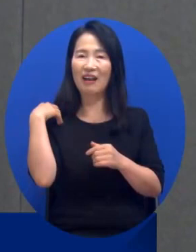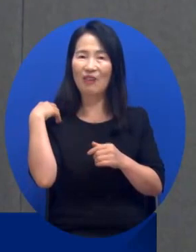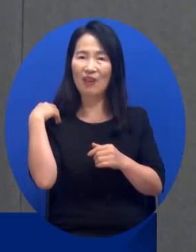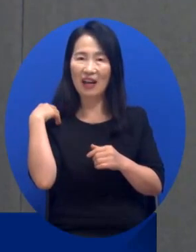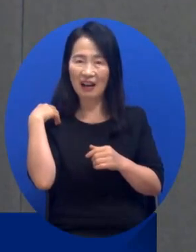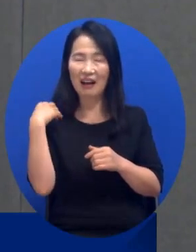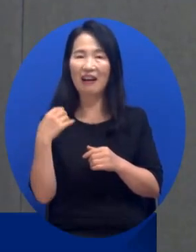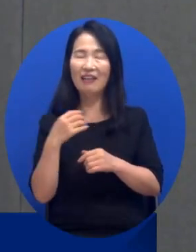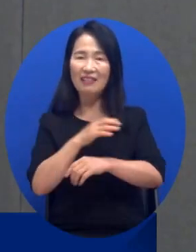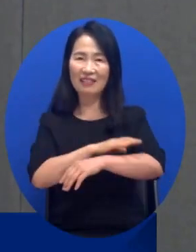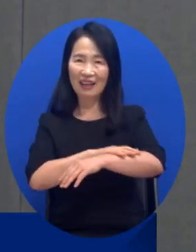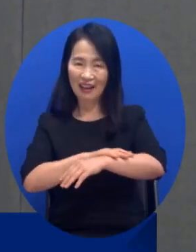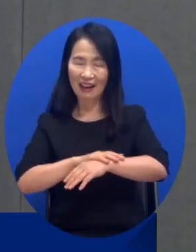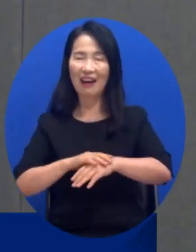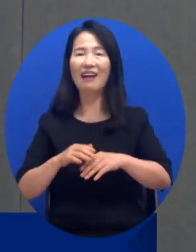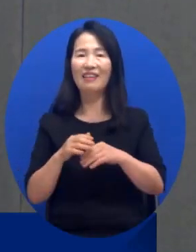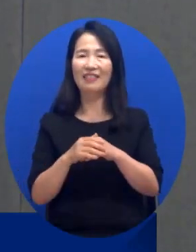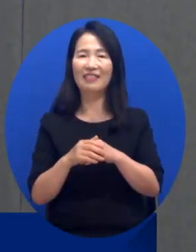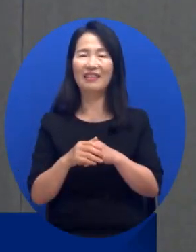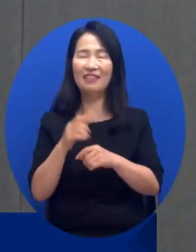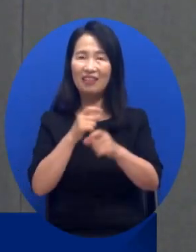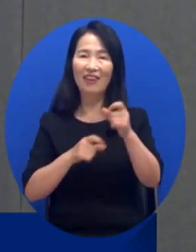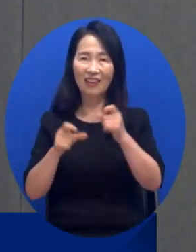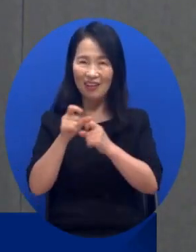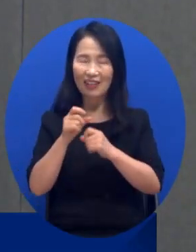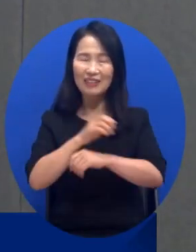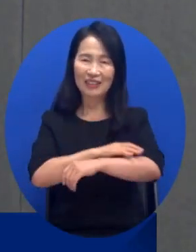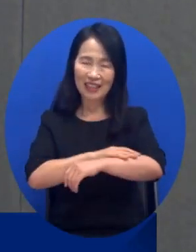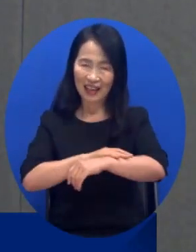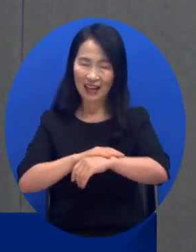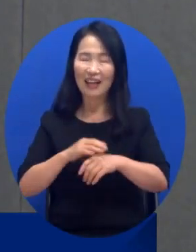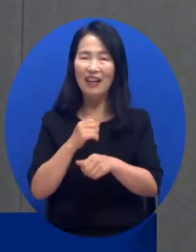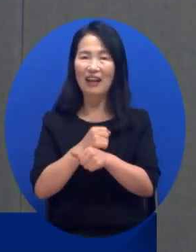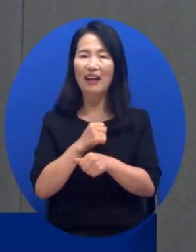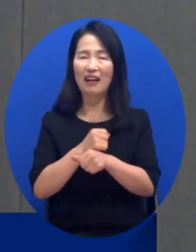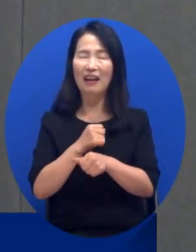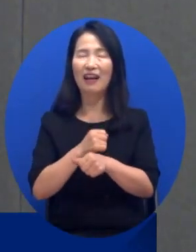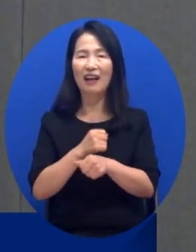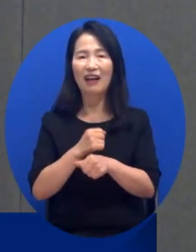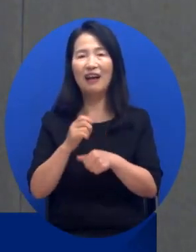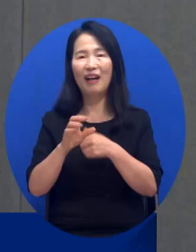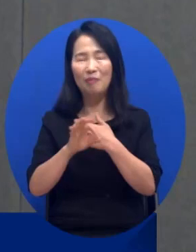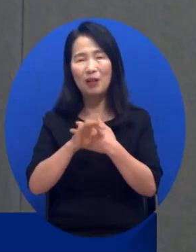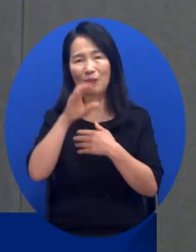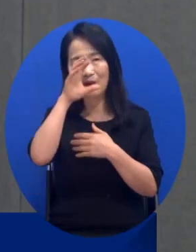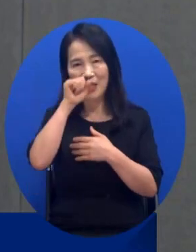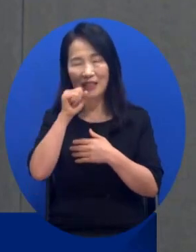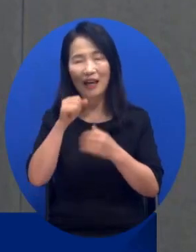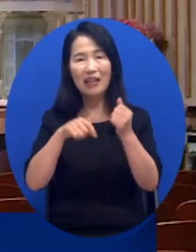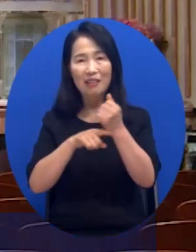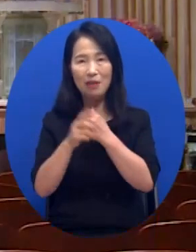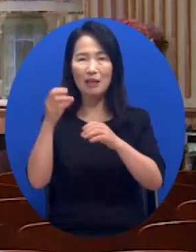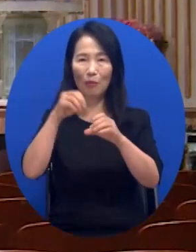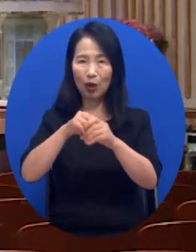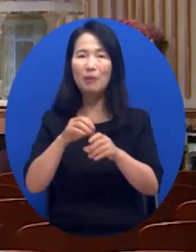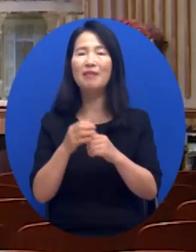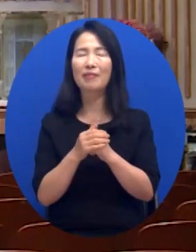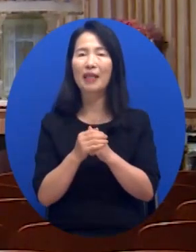잘 감당하기를 저희들이 행사에 좀 이렇게 담아 보았습니다.